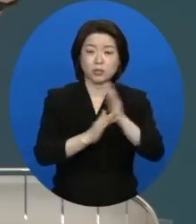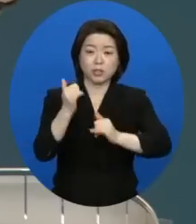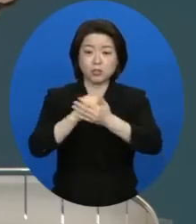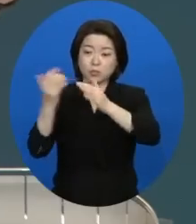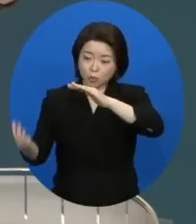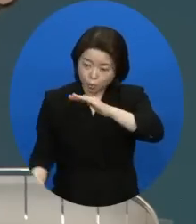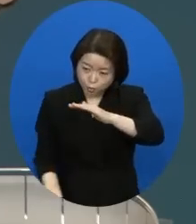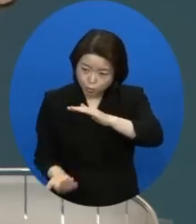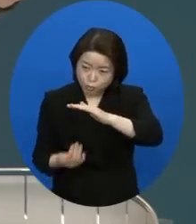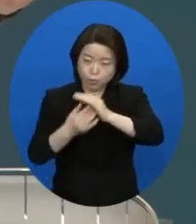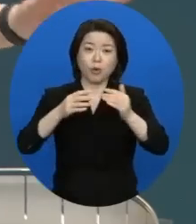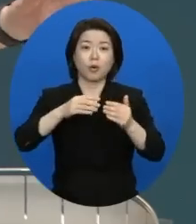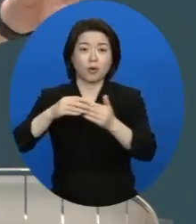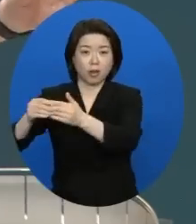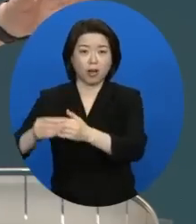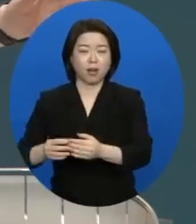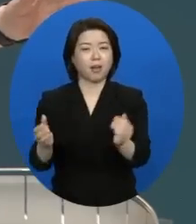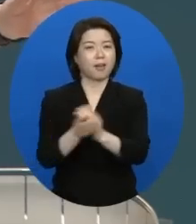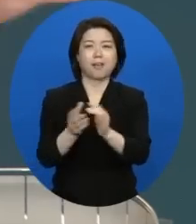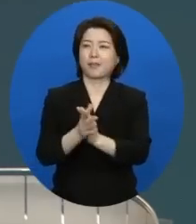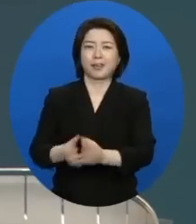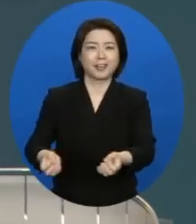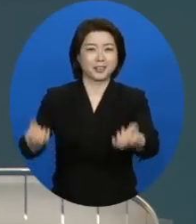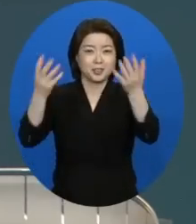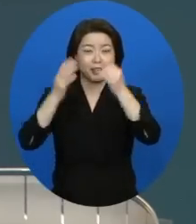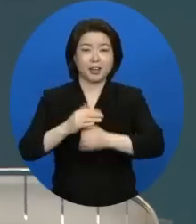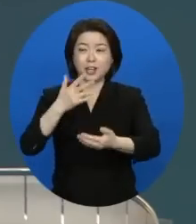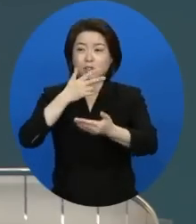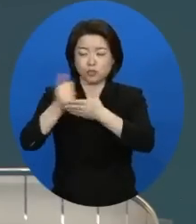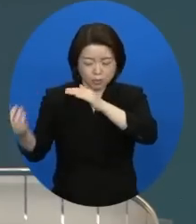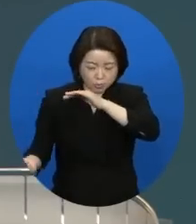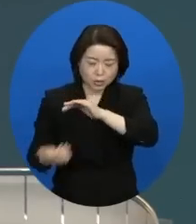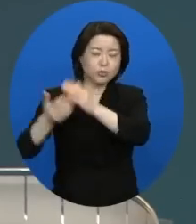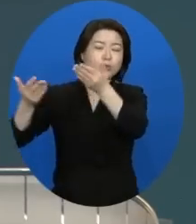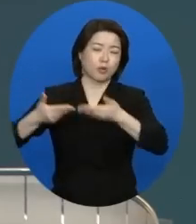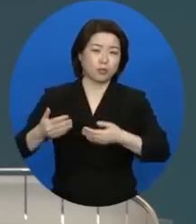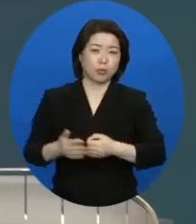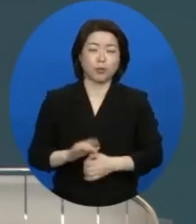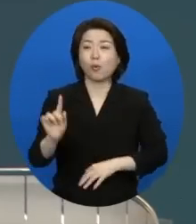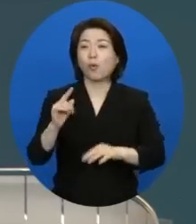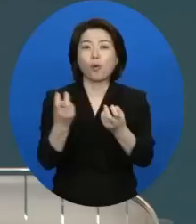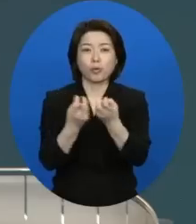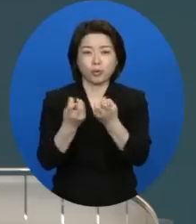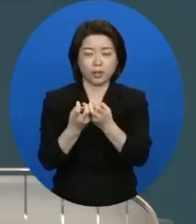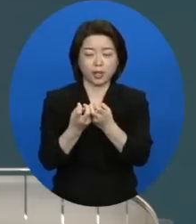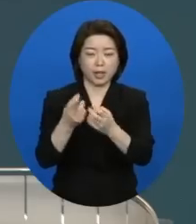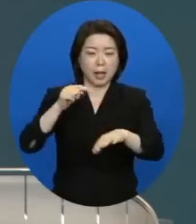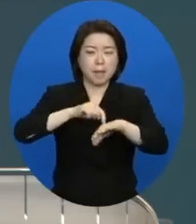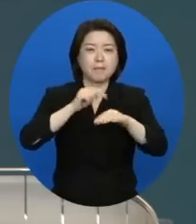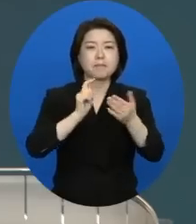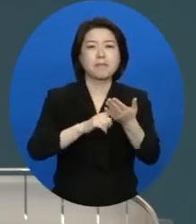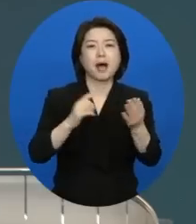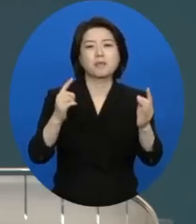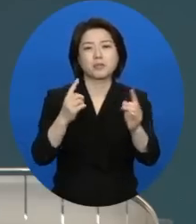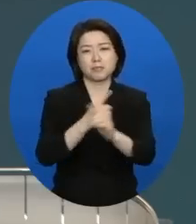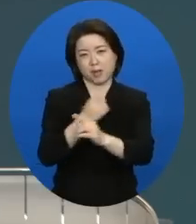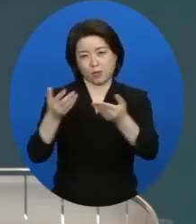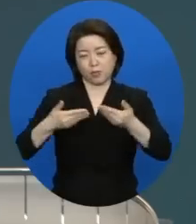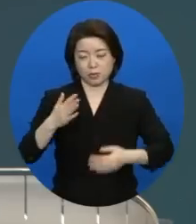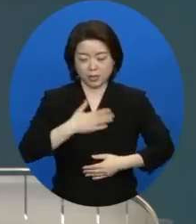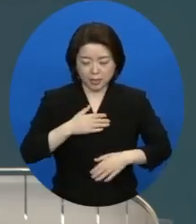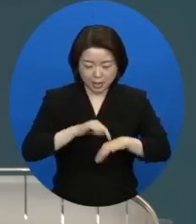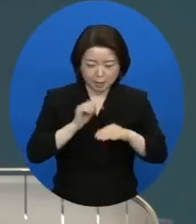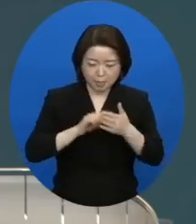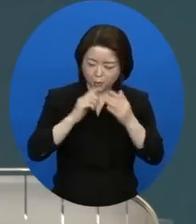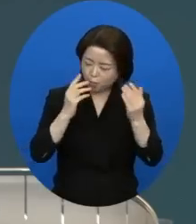이루세요. 할렐루야. 주님이 이루신다. 어떻게? 마음을 바꾸시면 내 마음이